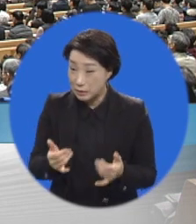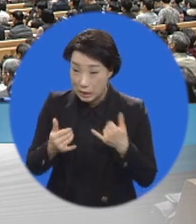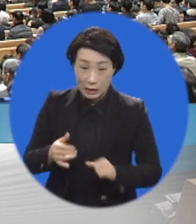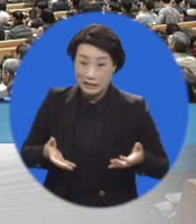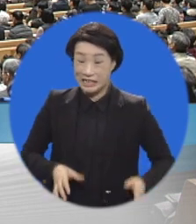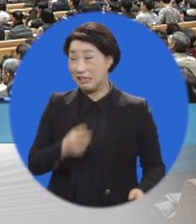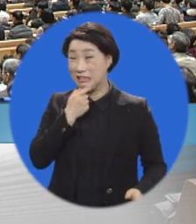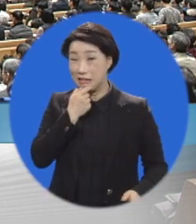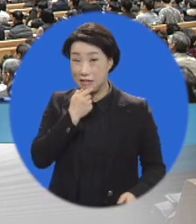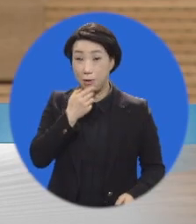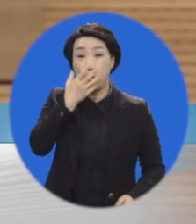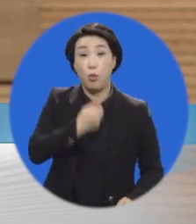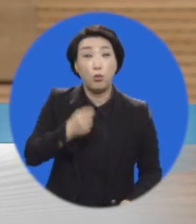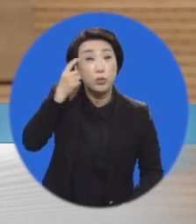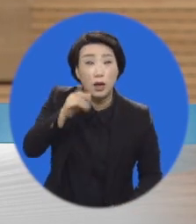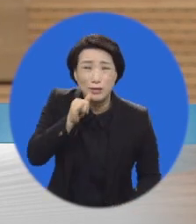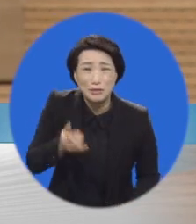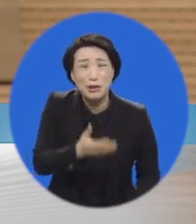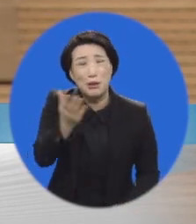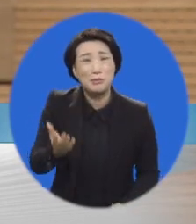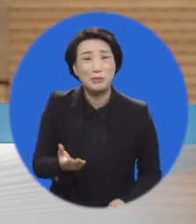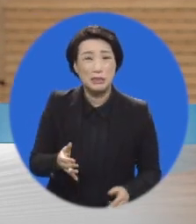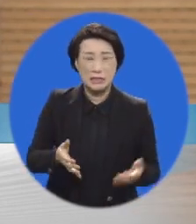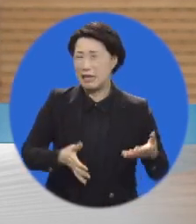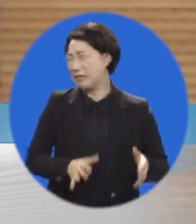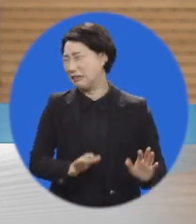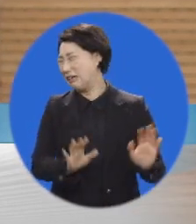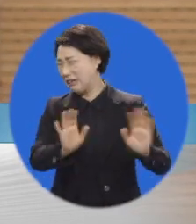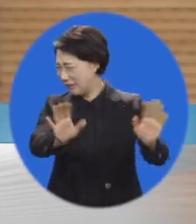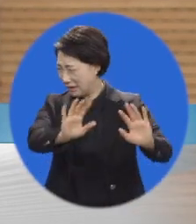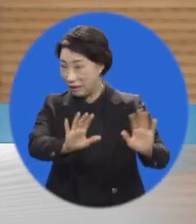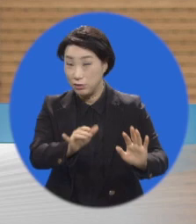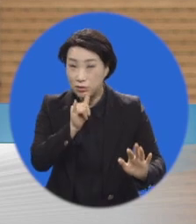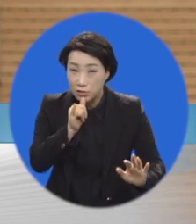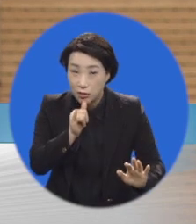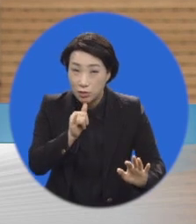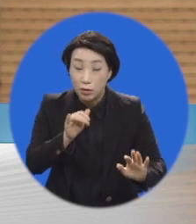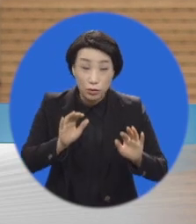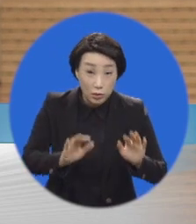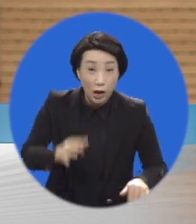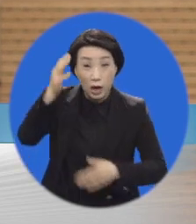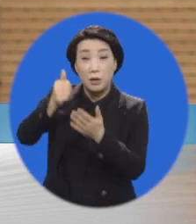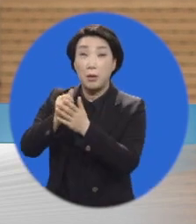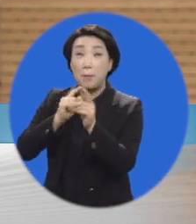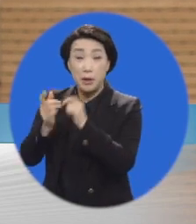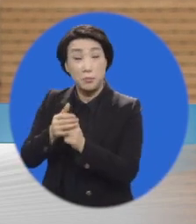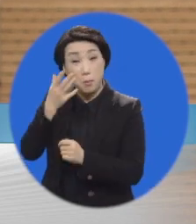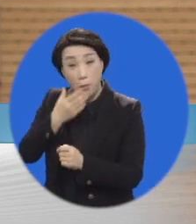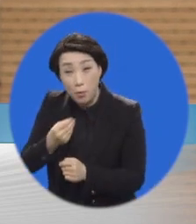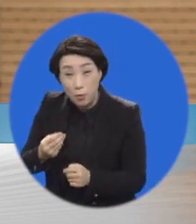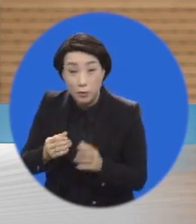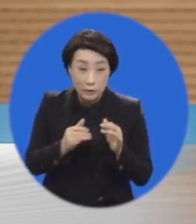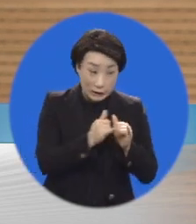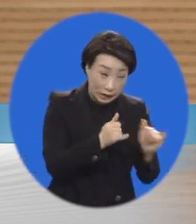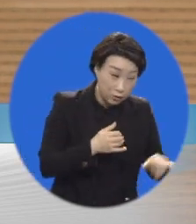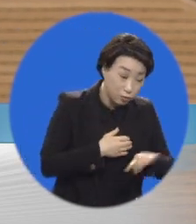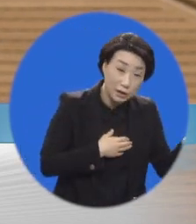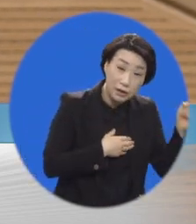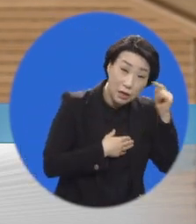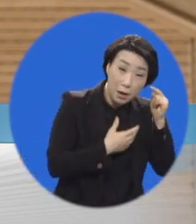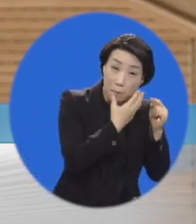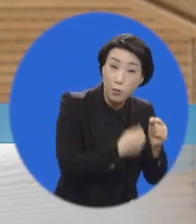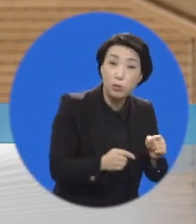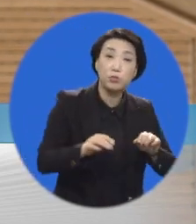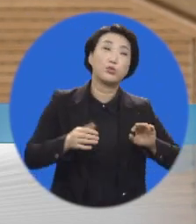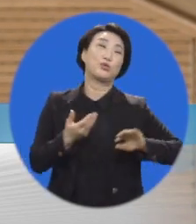게 복이라고 해서 자꾸 자손을 안 두잖아요. 하나님이 말한 복과 인간이